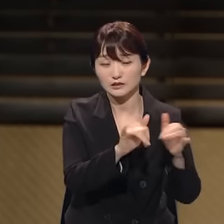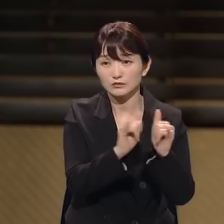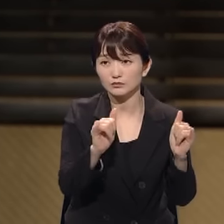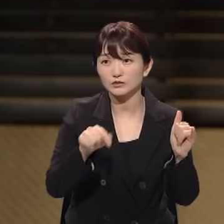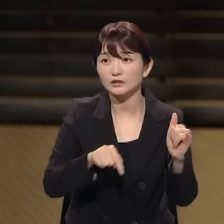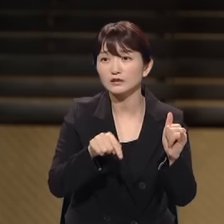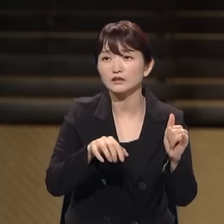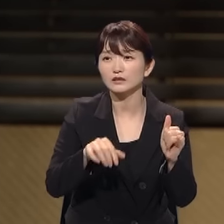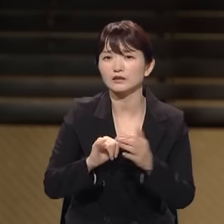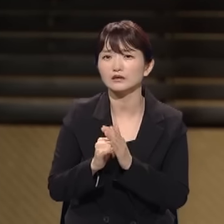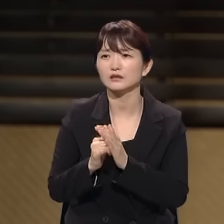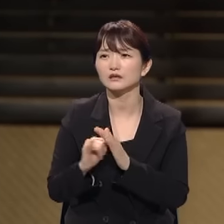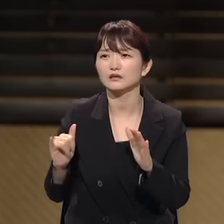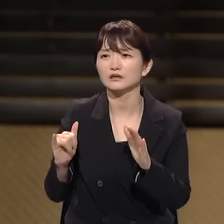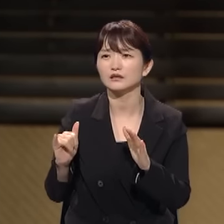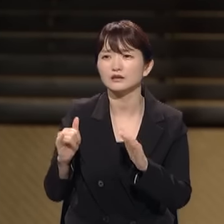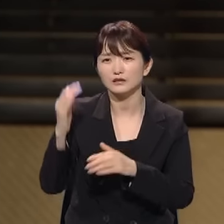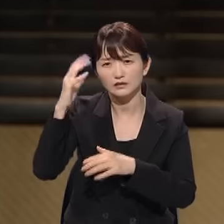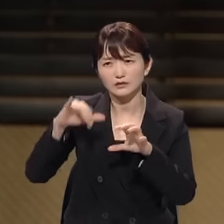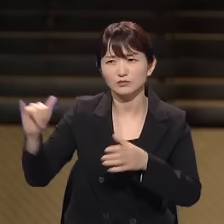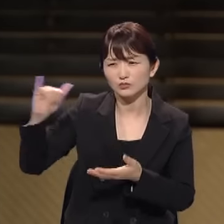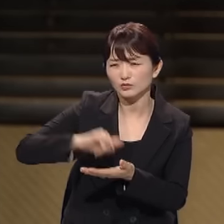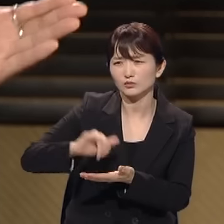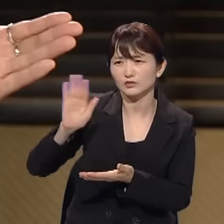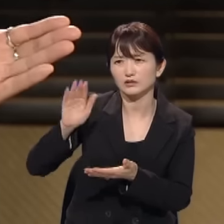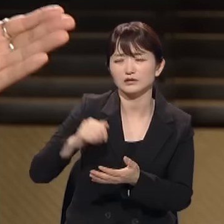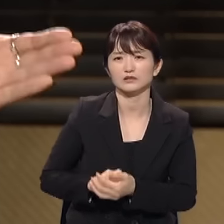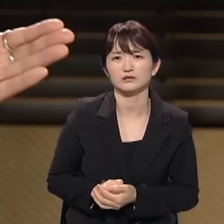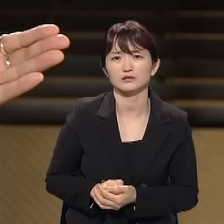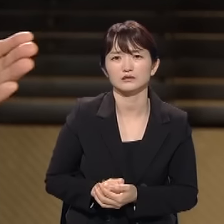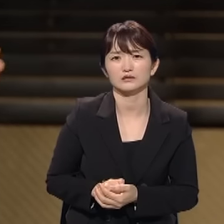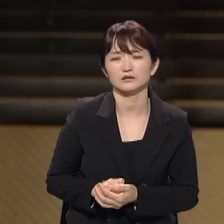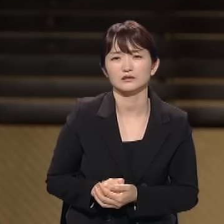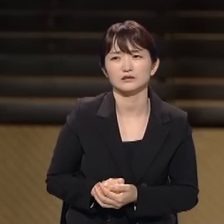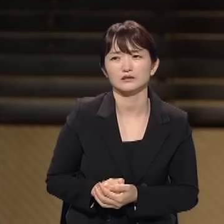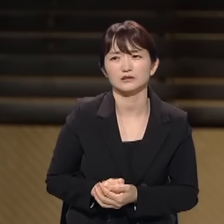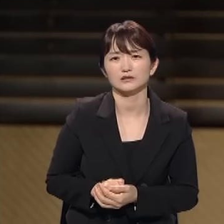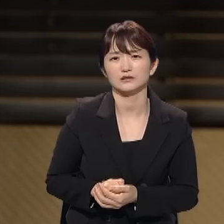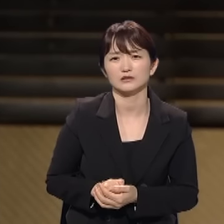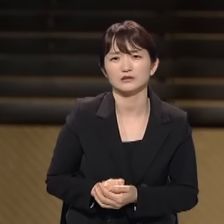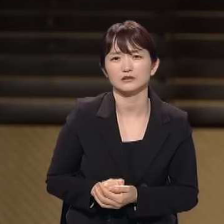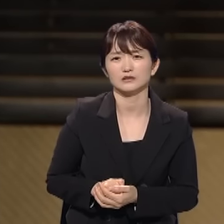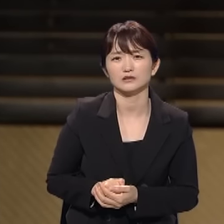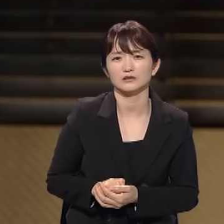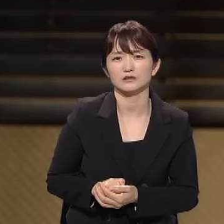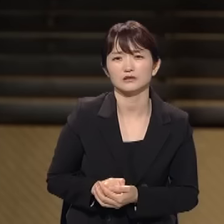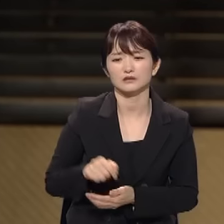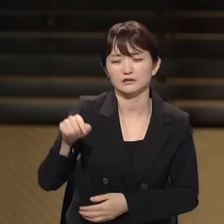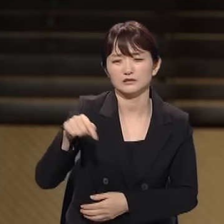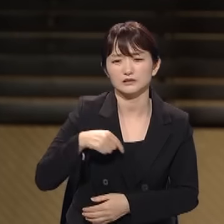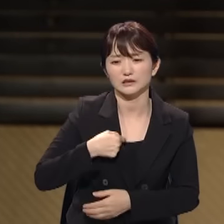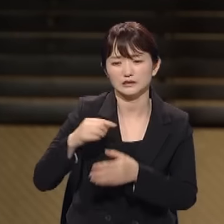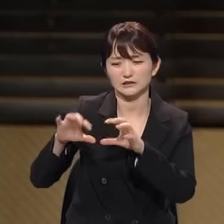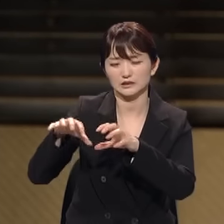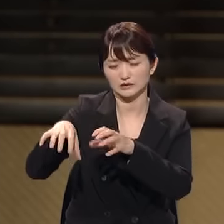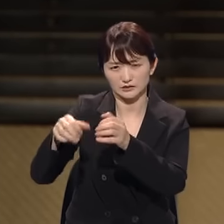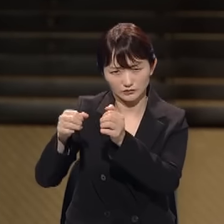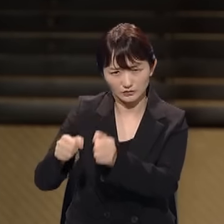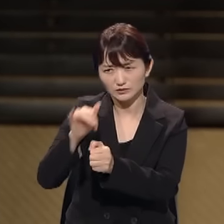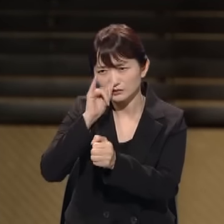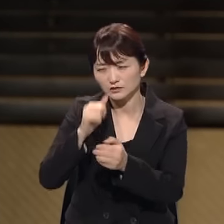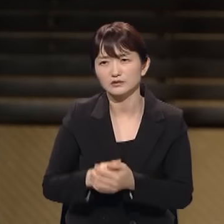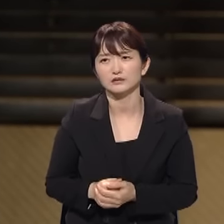중에 가족이 아예 한국에 들어와 있지 않고 현지에 남아있는 분들도 많이 계시답니다. 그러니까 그분들 입장에서는 사실은 자기